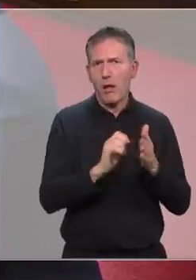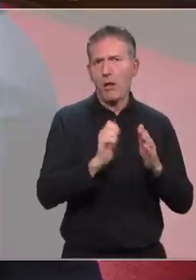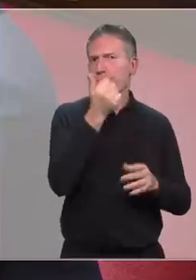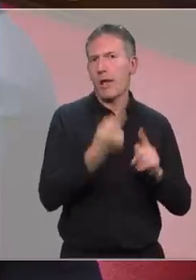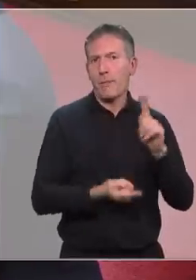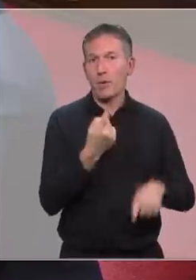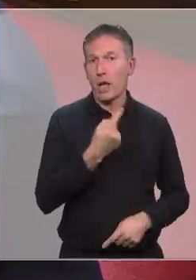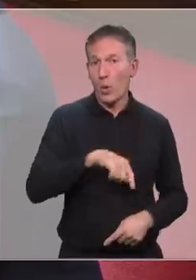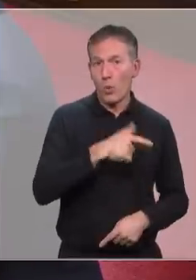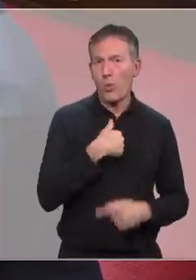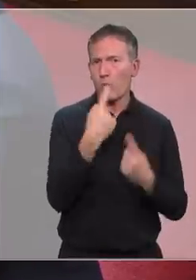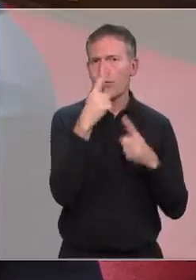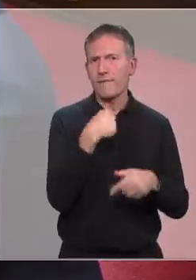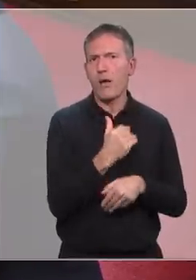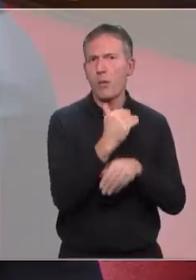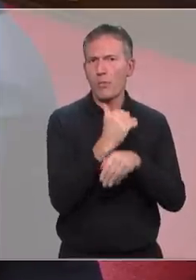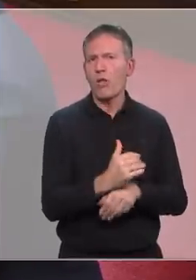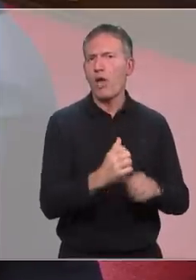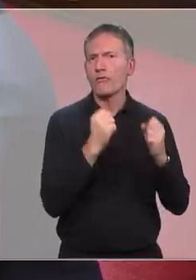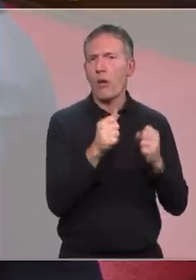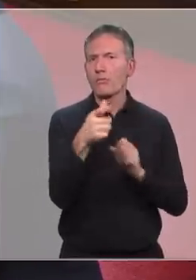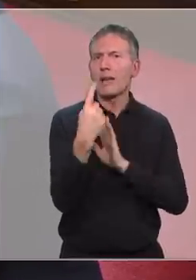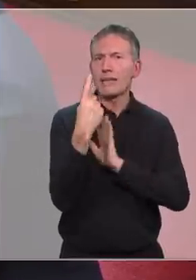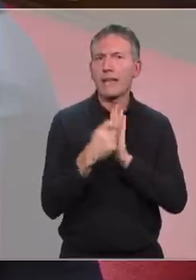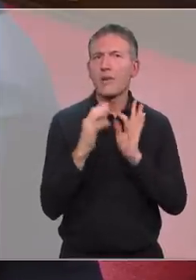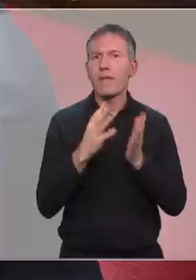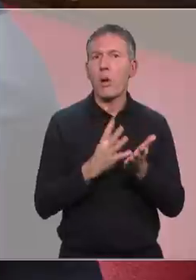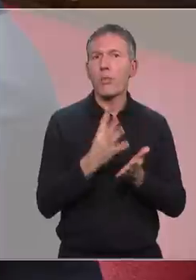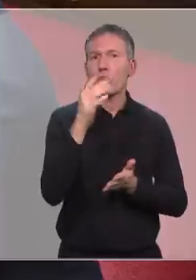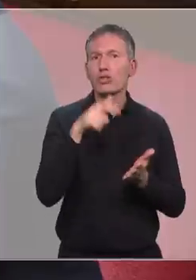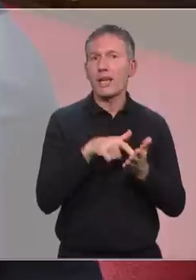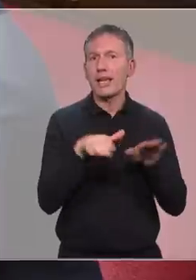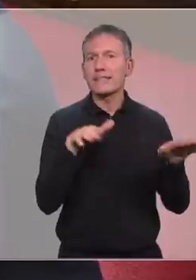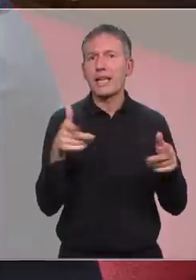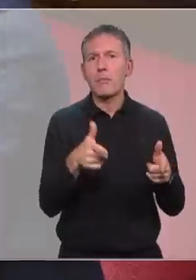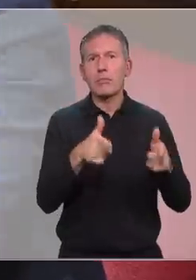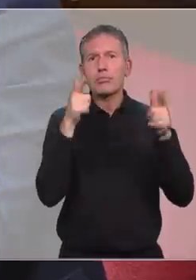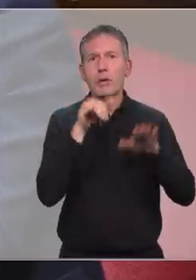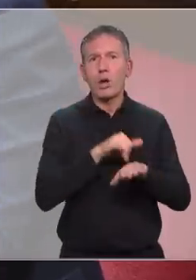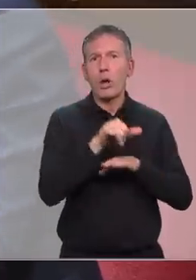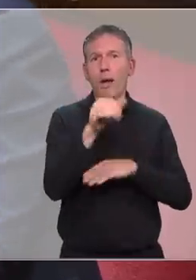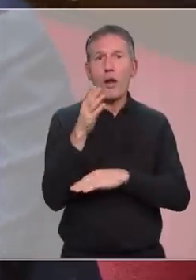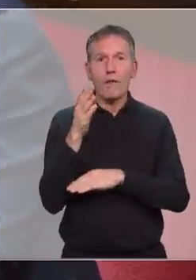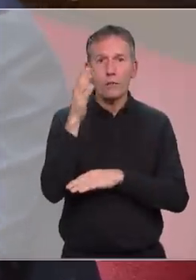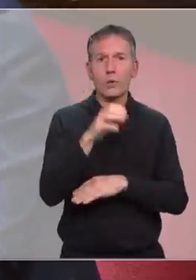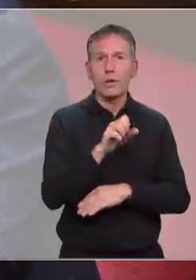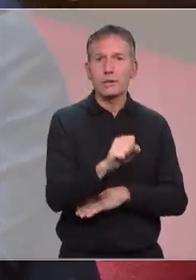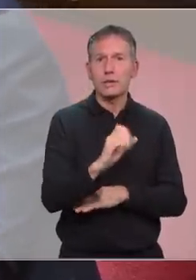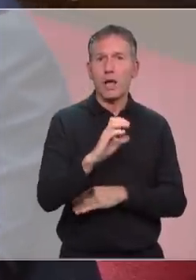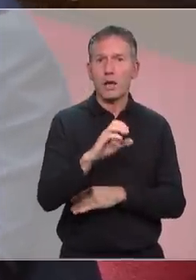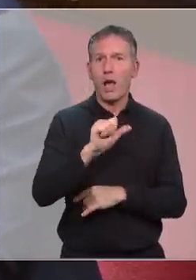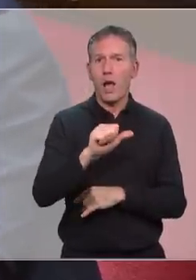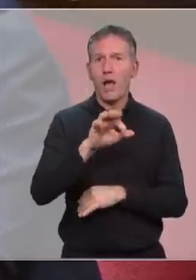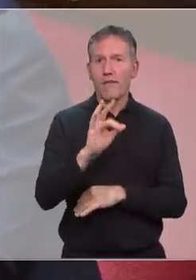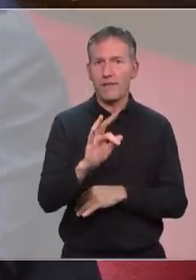nous la défendons avec force. Alors vous m'interrogez sur le projet de système de combat aérien du futur, le SCAF.